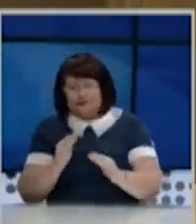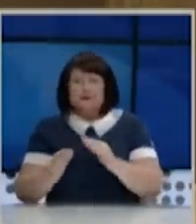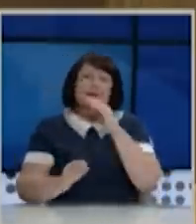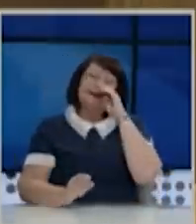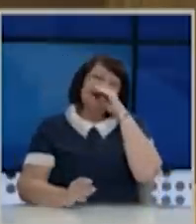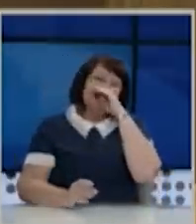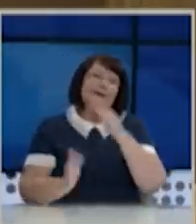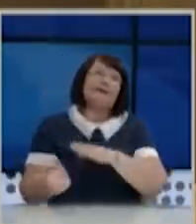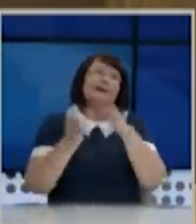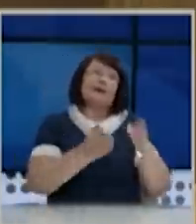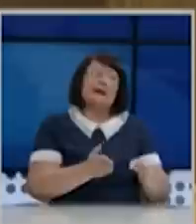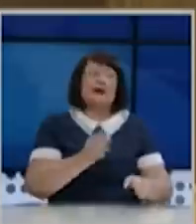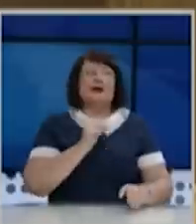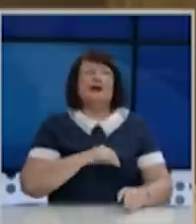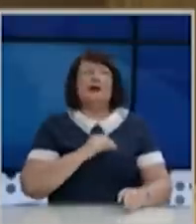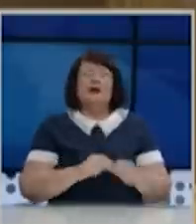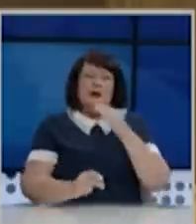άλλη το κόστος των